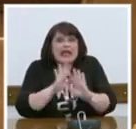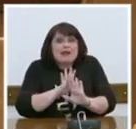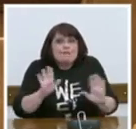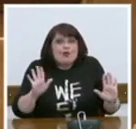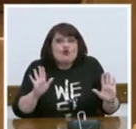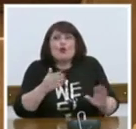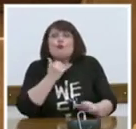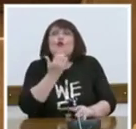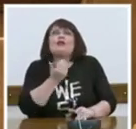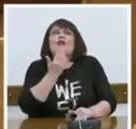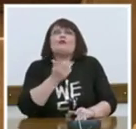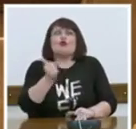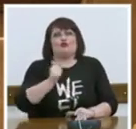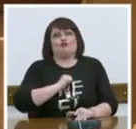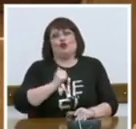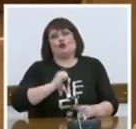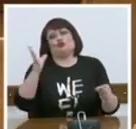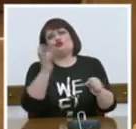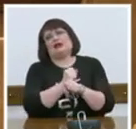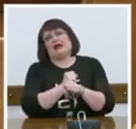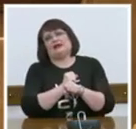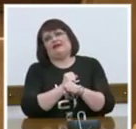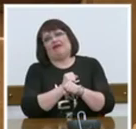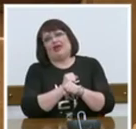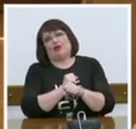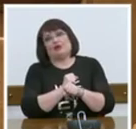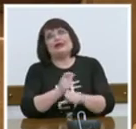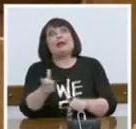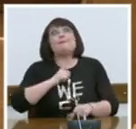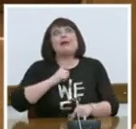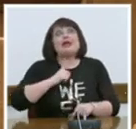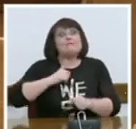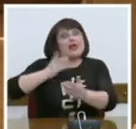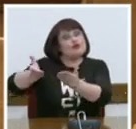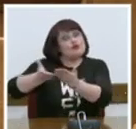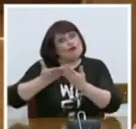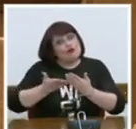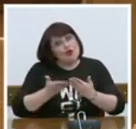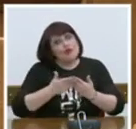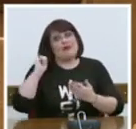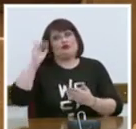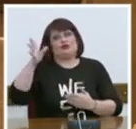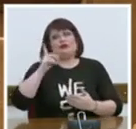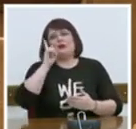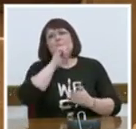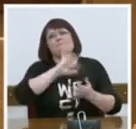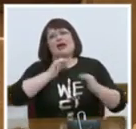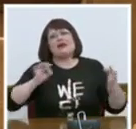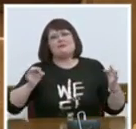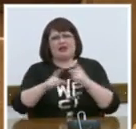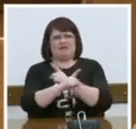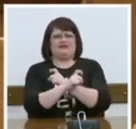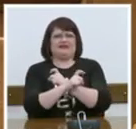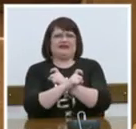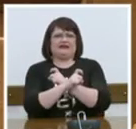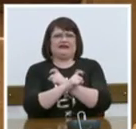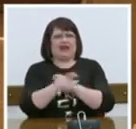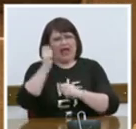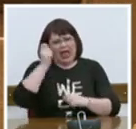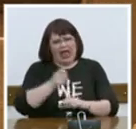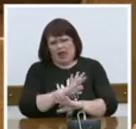ξιστούν με τα δικά τους νύχια σύμφωνα με μια ωραία βυζαντινή παροιμία. Η ιστορία μας έχει